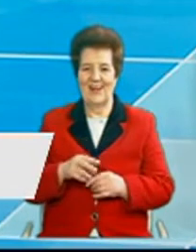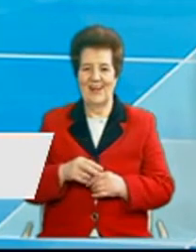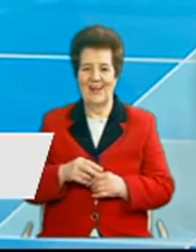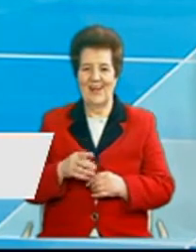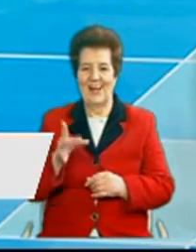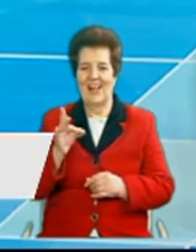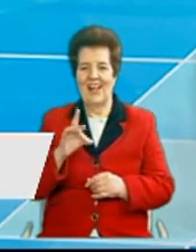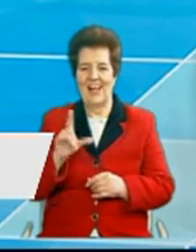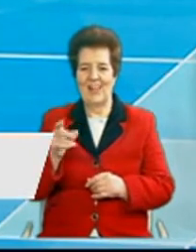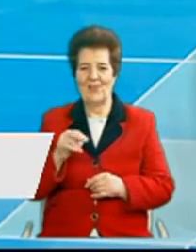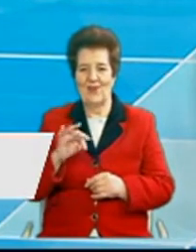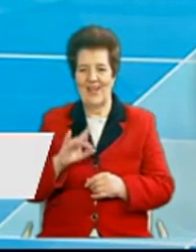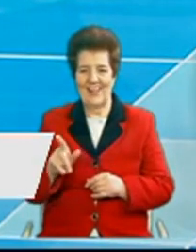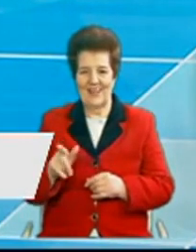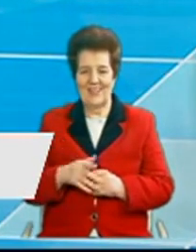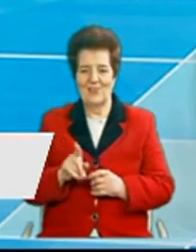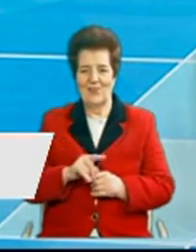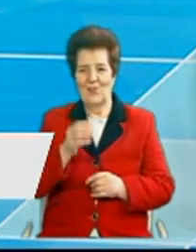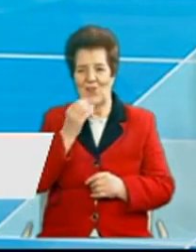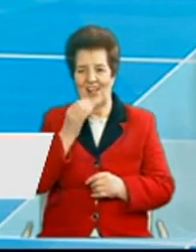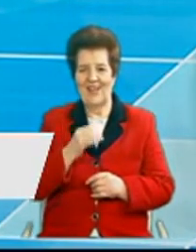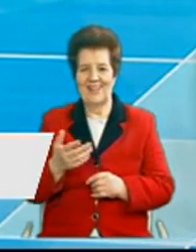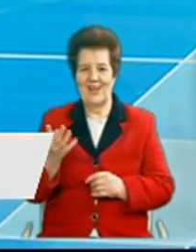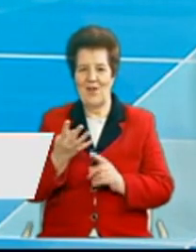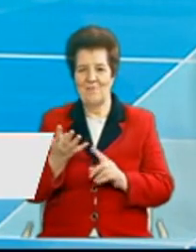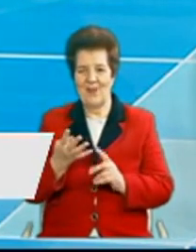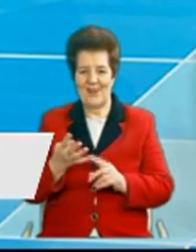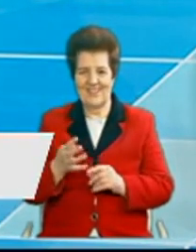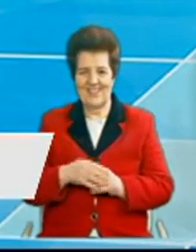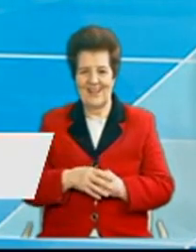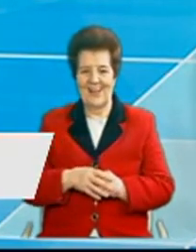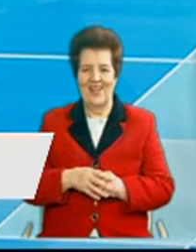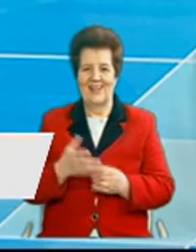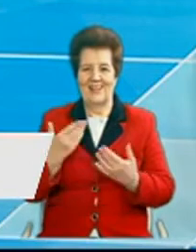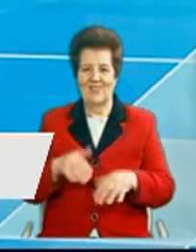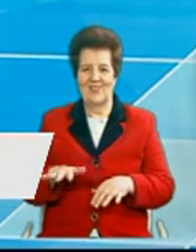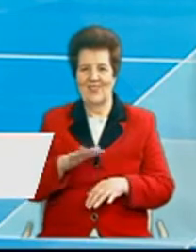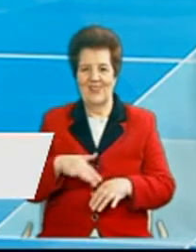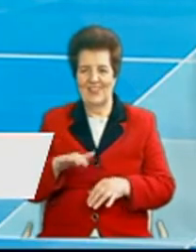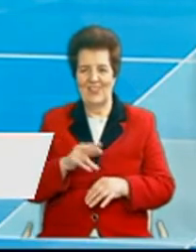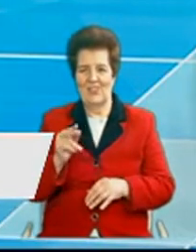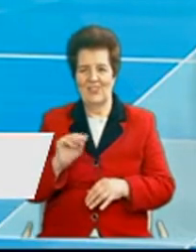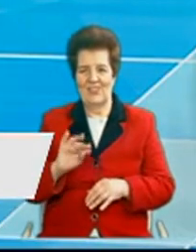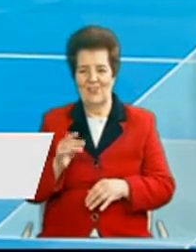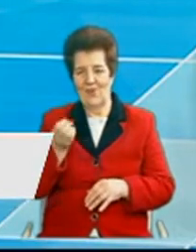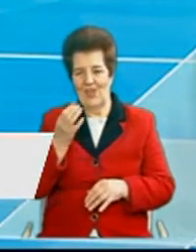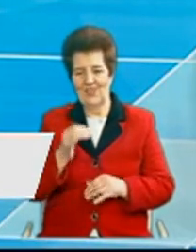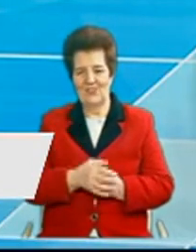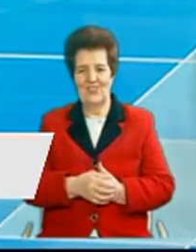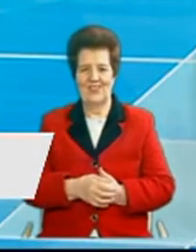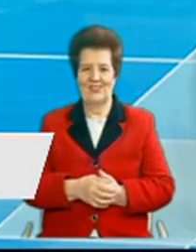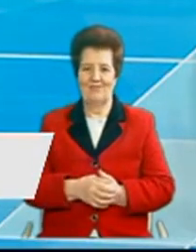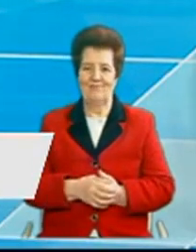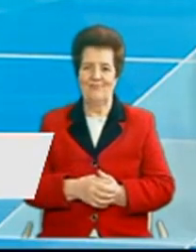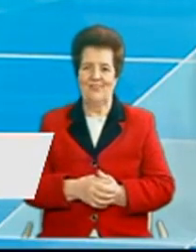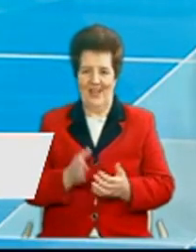satul Răduleni Vechi, tot din Florești, și cel de-al patrulea președinte, Nicolae Timofti, e născut în localitatea Ciutulești, Florești. Așa e.